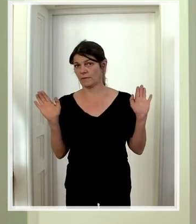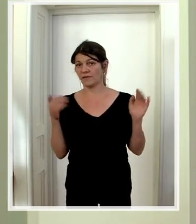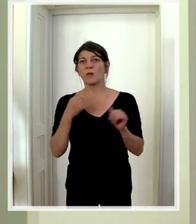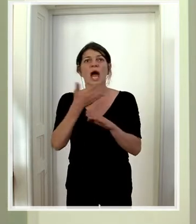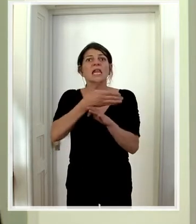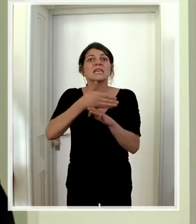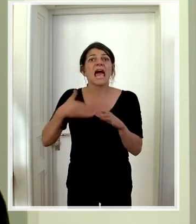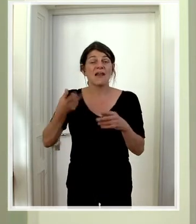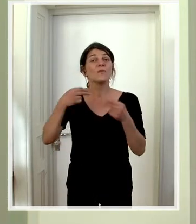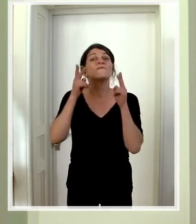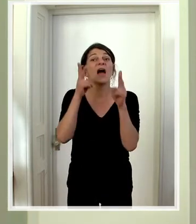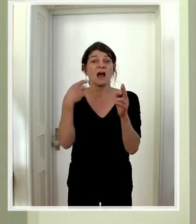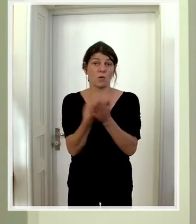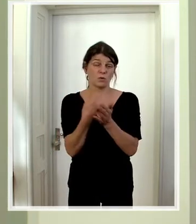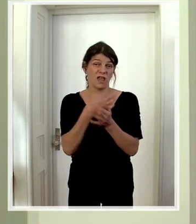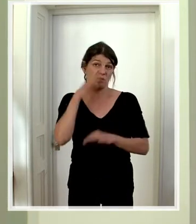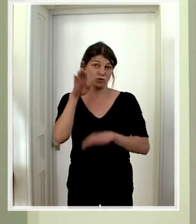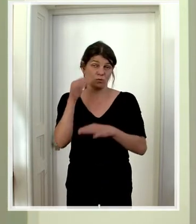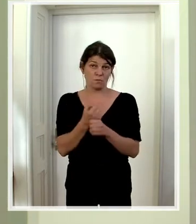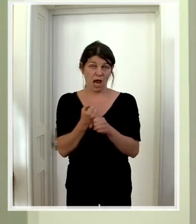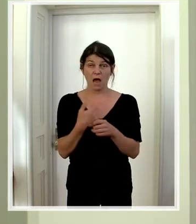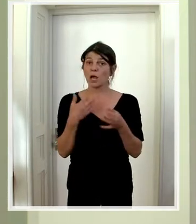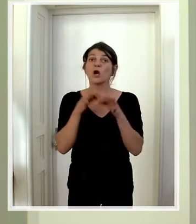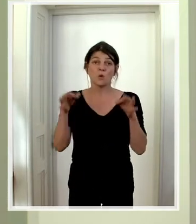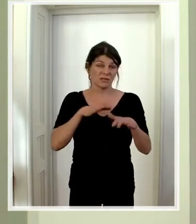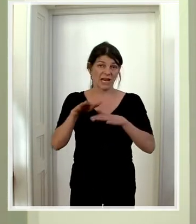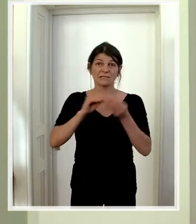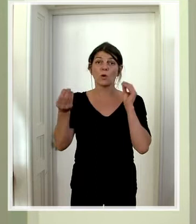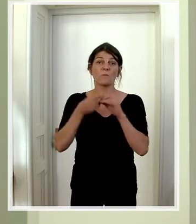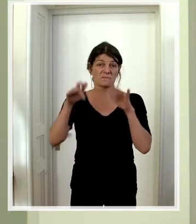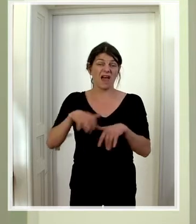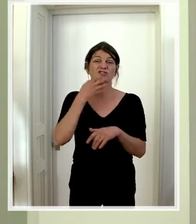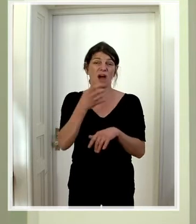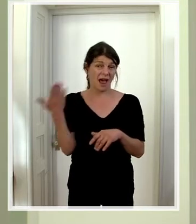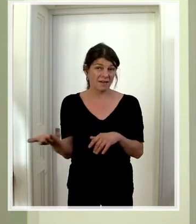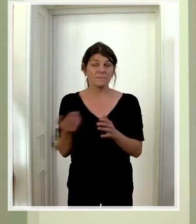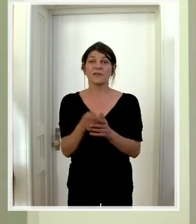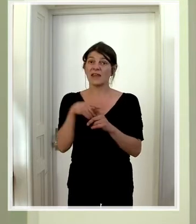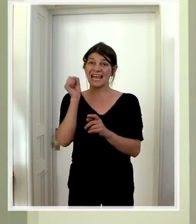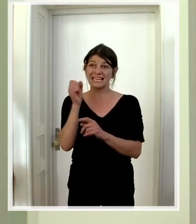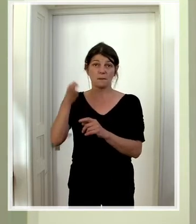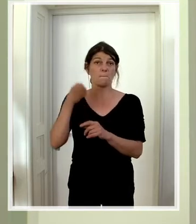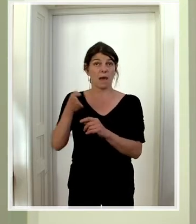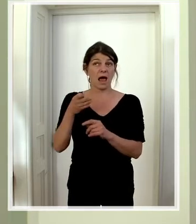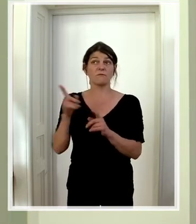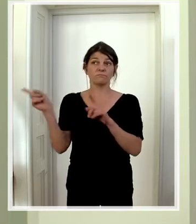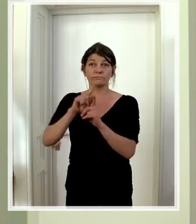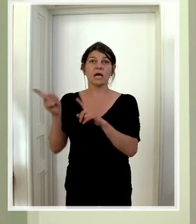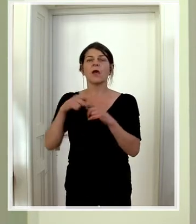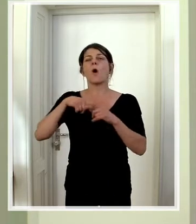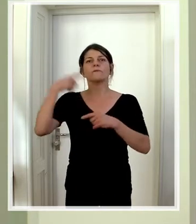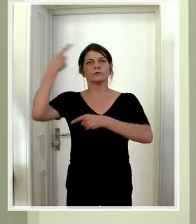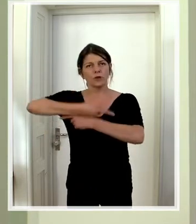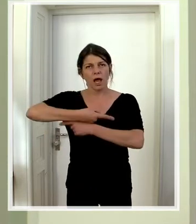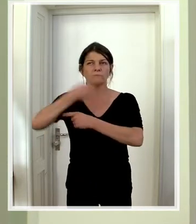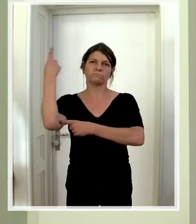der Warenkosten abstimmt. Wir haben ein grosses Verkehrsproblem in Schaan. Wenn die S-Bahn kommt, sind die Schranken noch viel öfters zu. Entschuldigung,